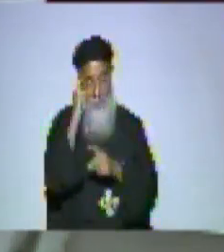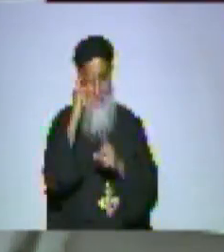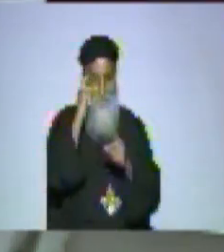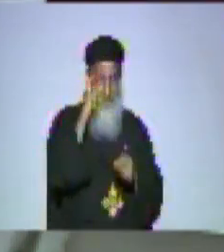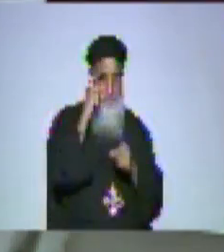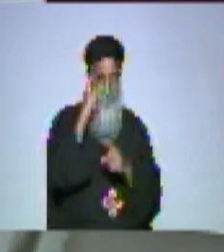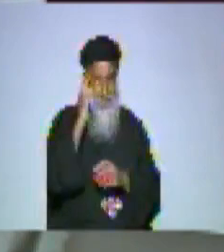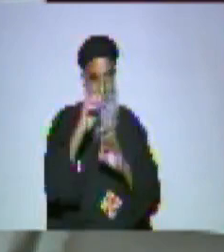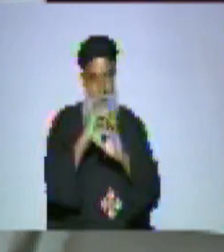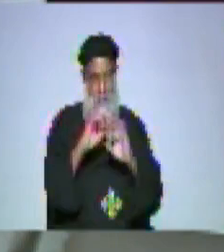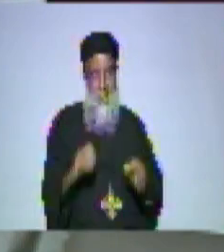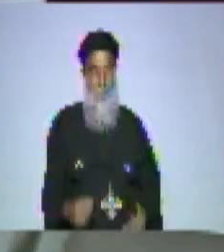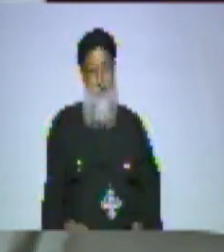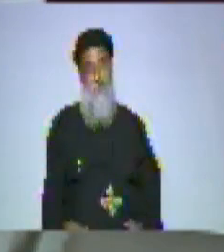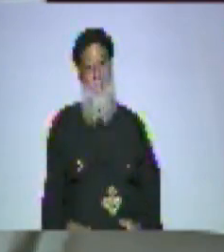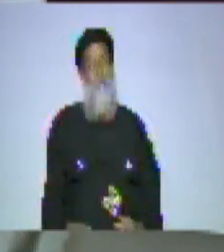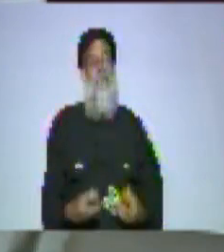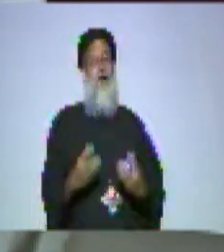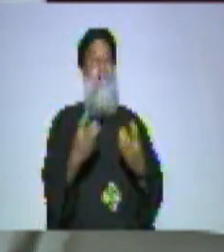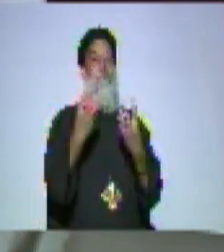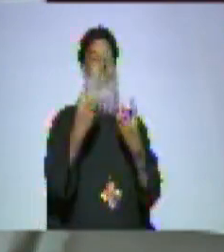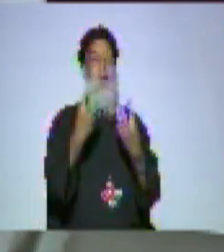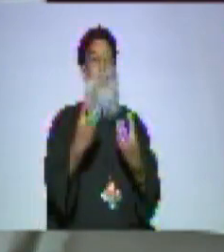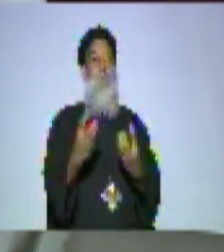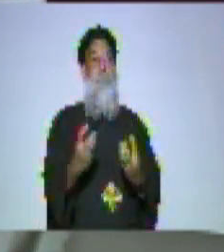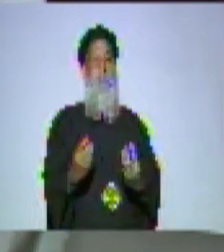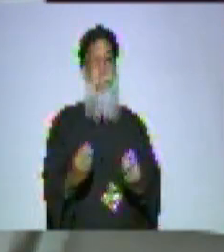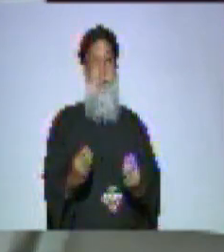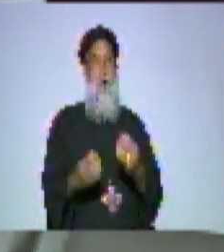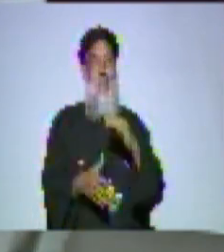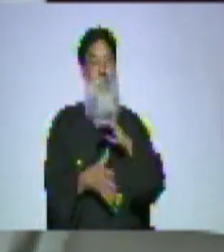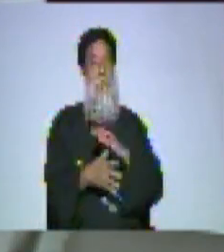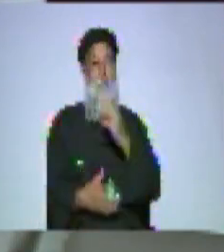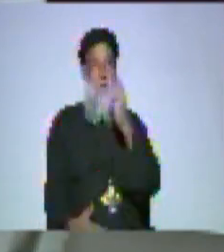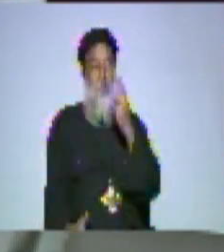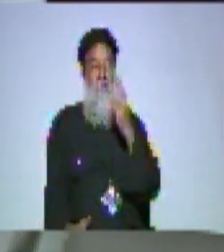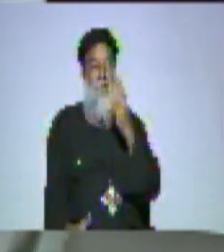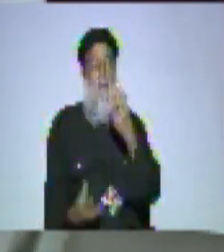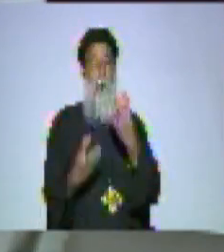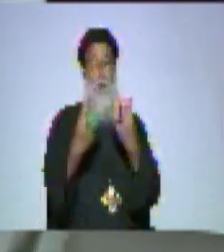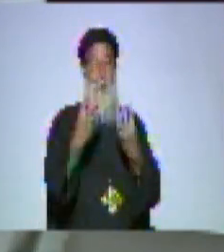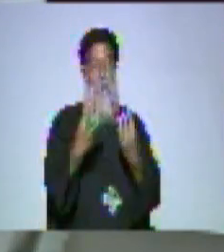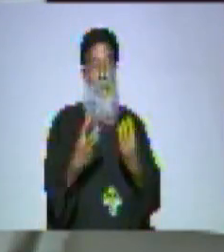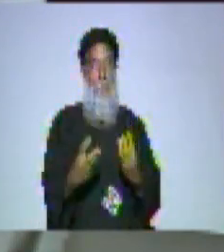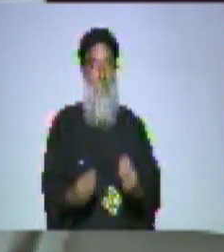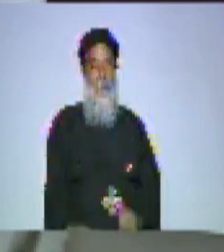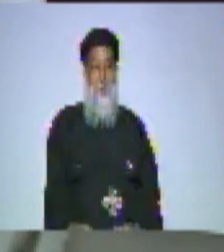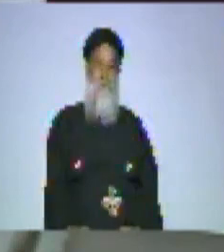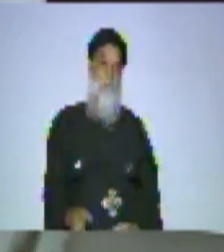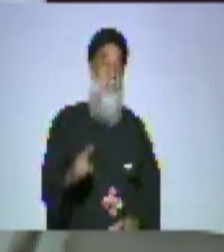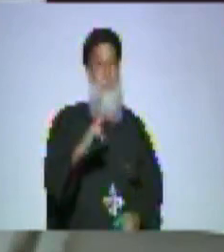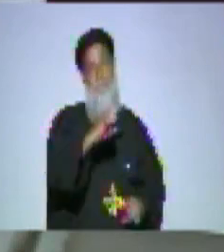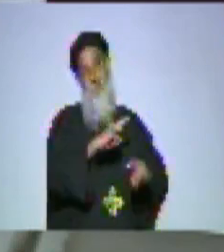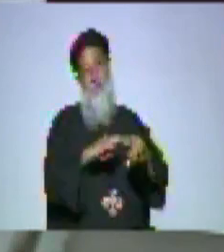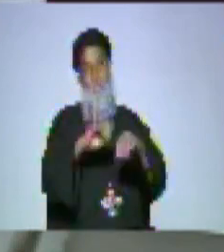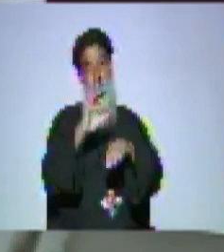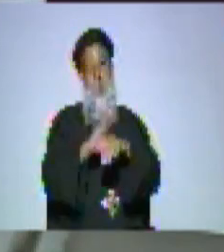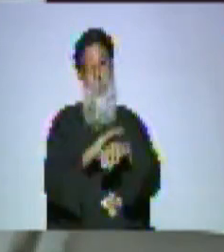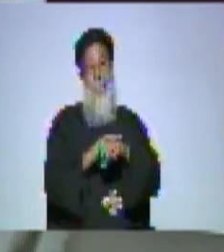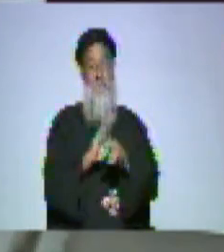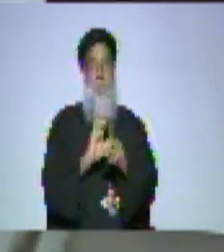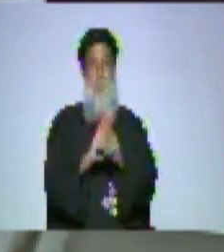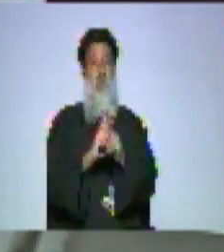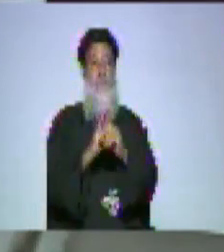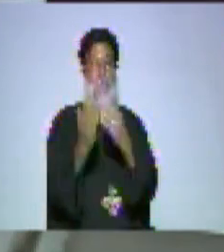وده يبقى شخصيه مريحه يعني شخصيه دايما تبحث عن خدمه الاخر